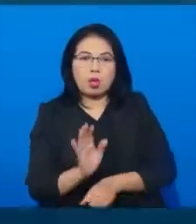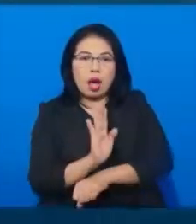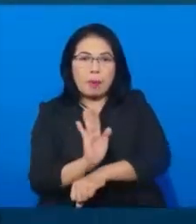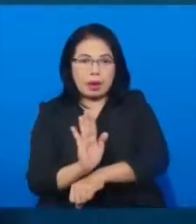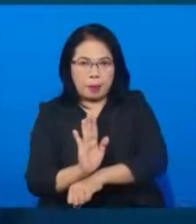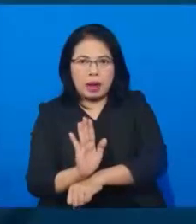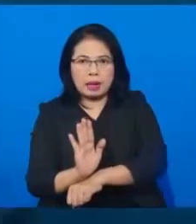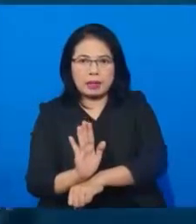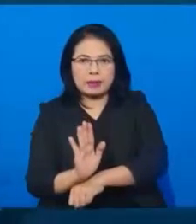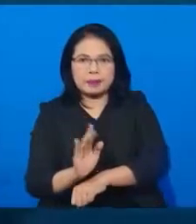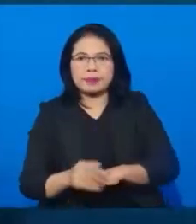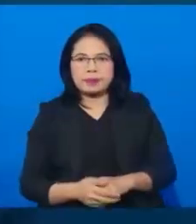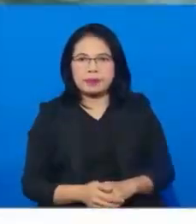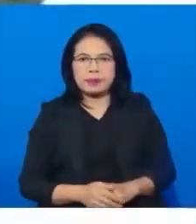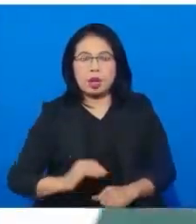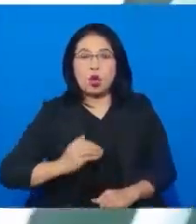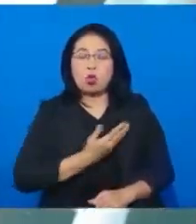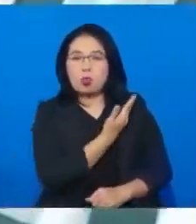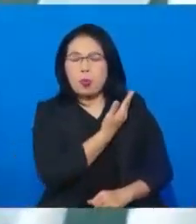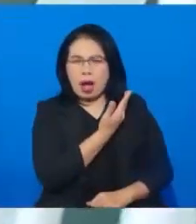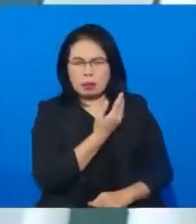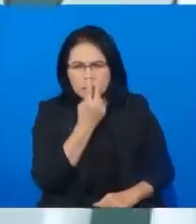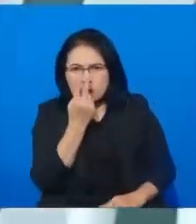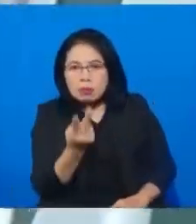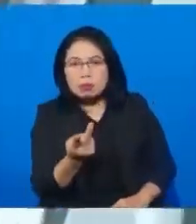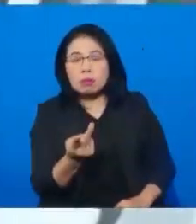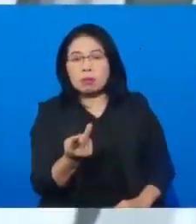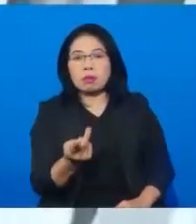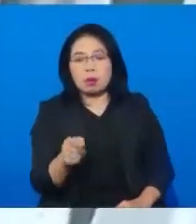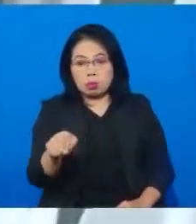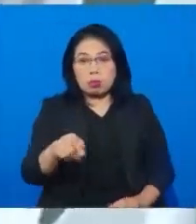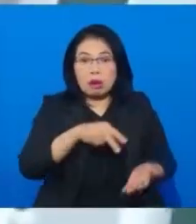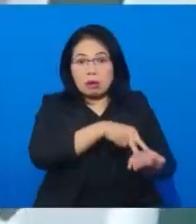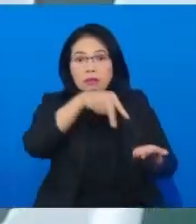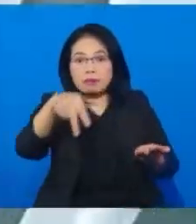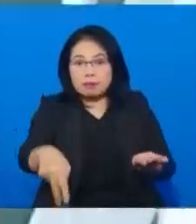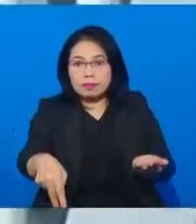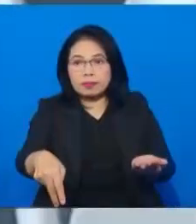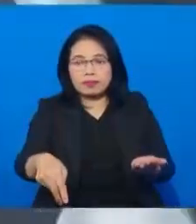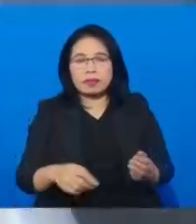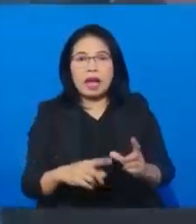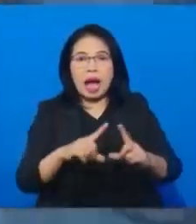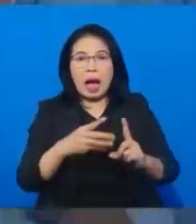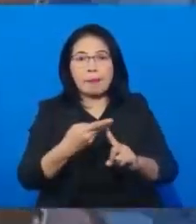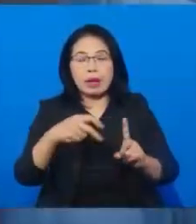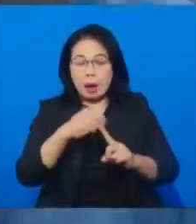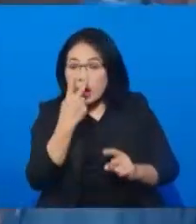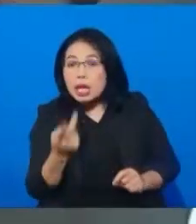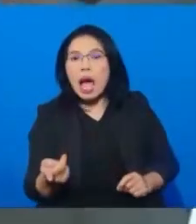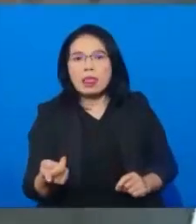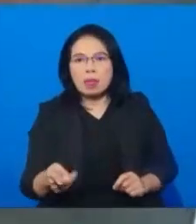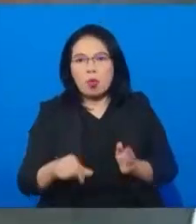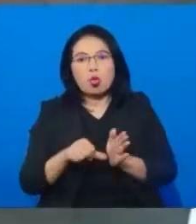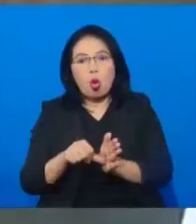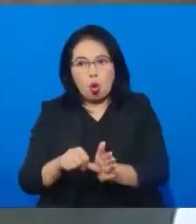pagi. Asli korban pertama kali diketahui oleh ABK kapal Pandu yang sedang membantu KM Queen Surya bersandar. Saat hendak dievakuasi